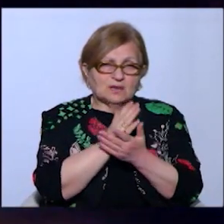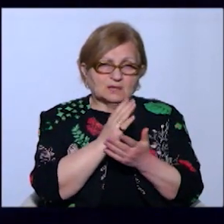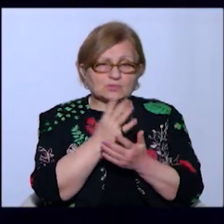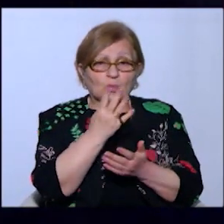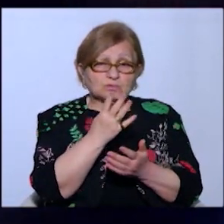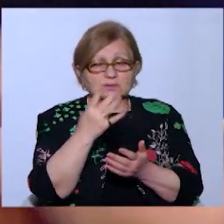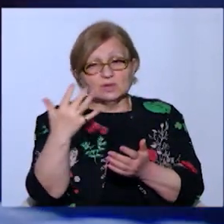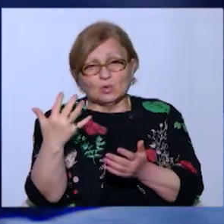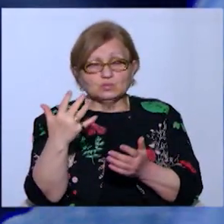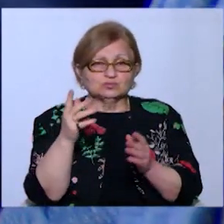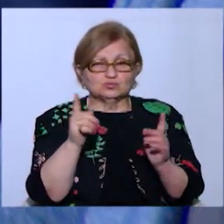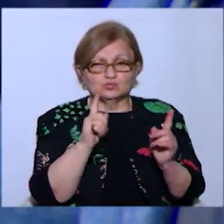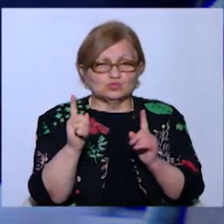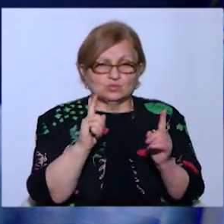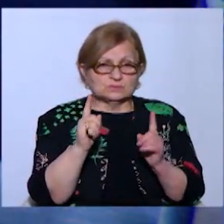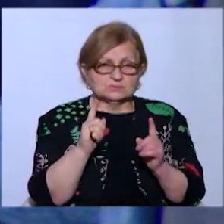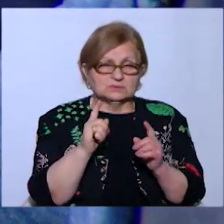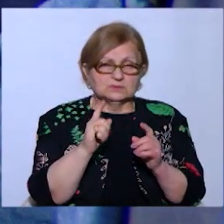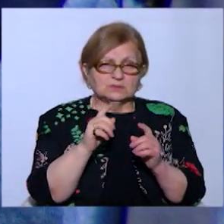რიცხვი. მოდი შემდეგი.